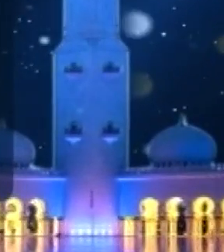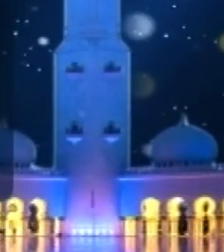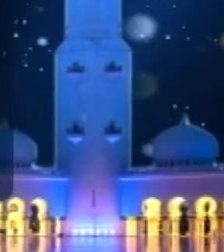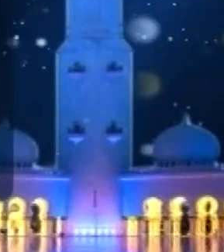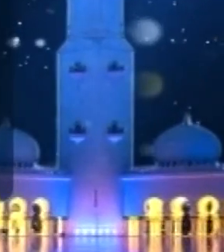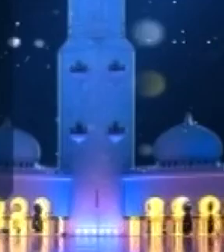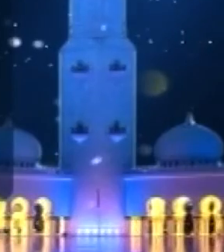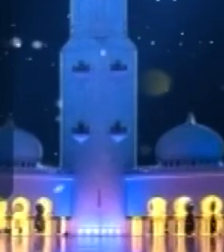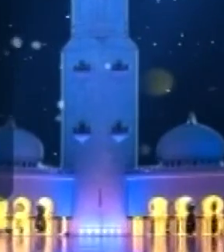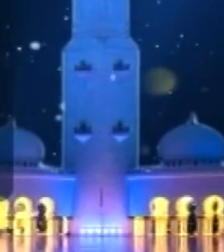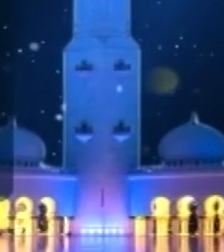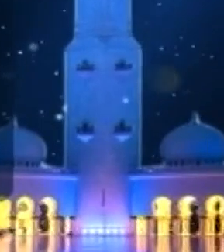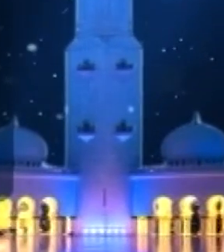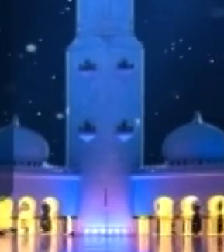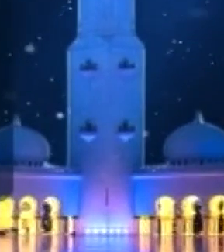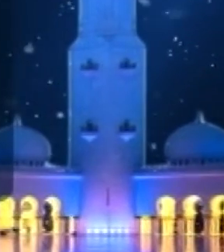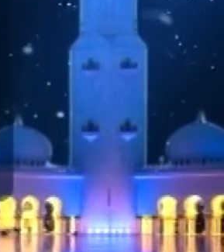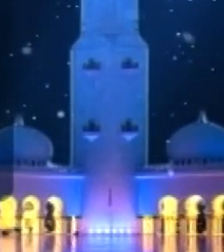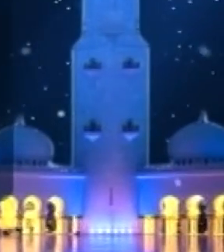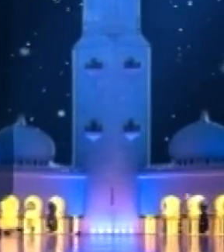সন্ধ্যা 6:35।